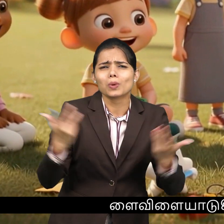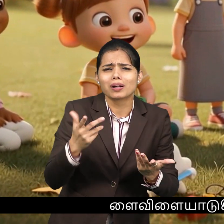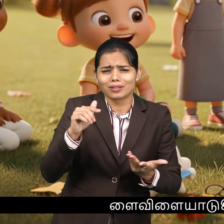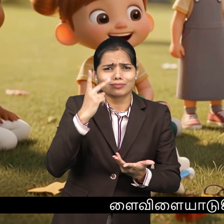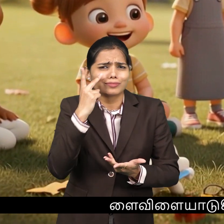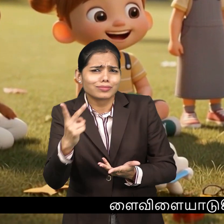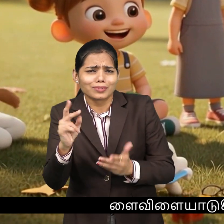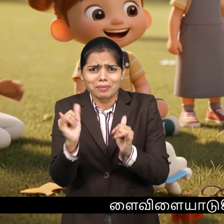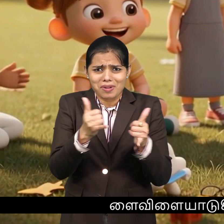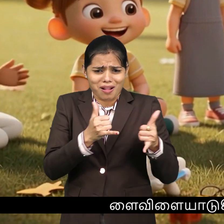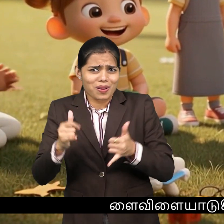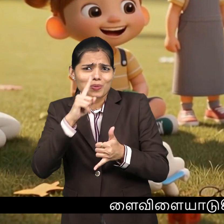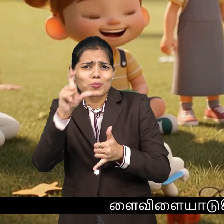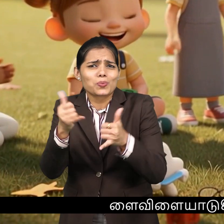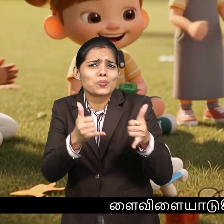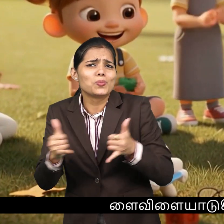என்று பார்க்கலாமா?